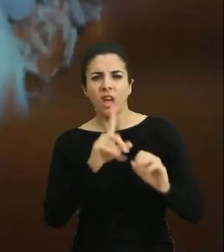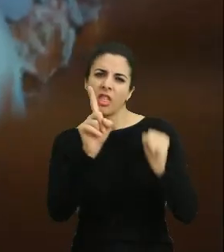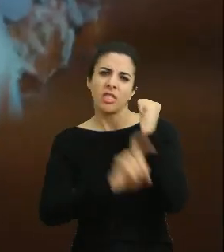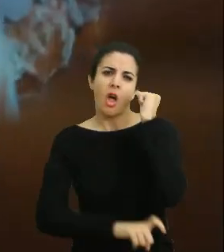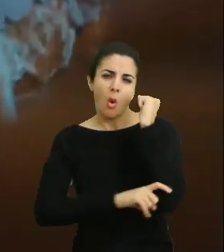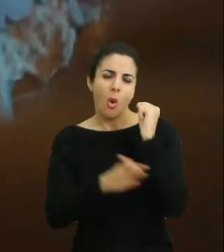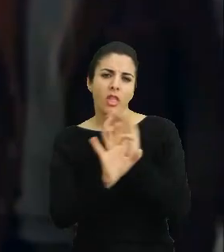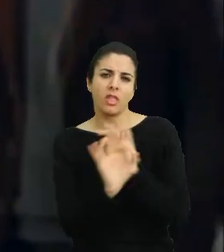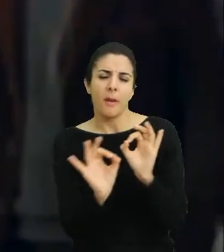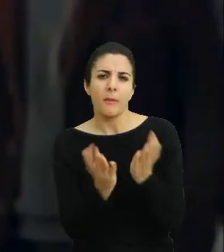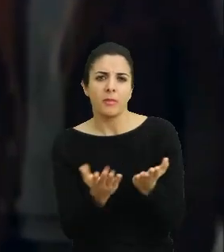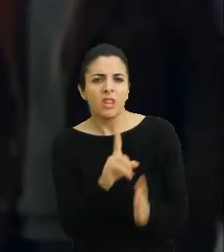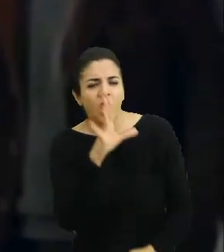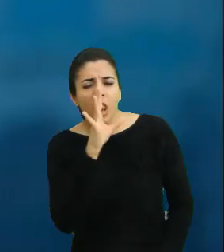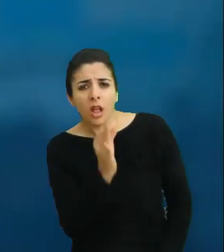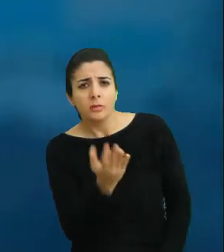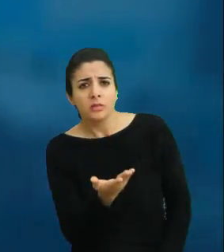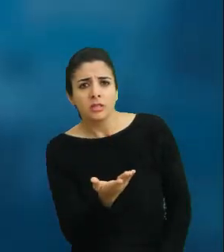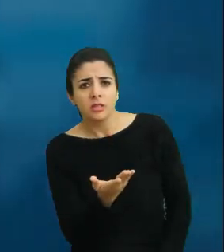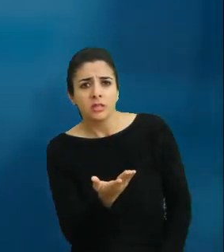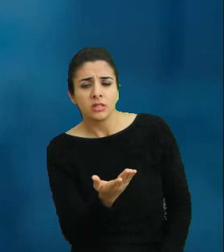denir. Kimsin sen?